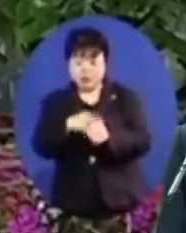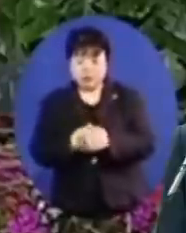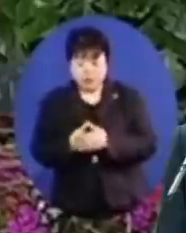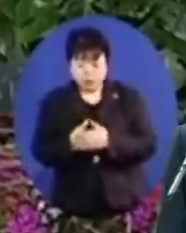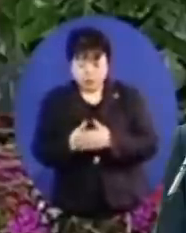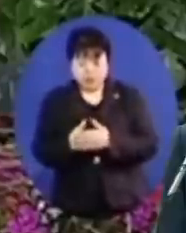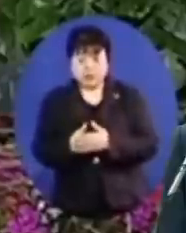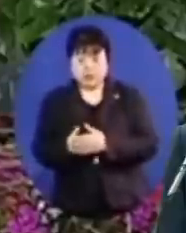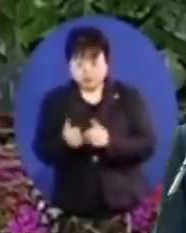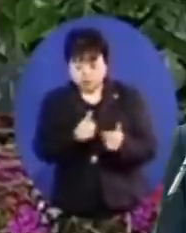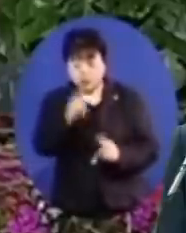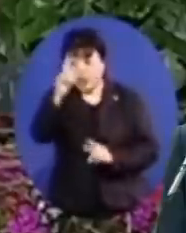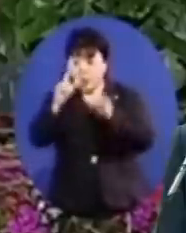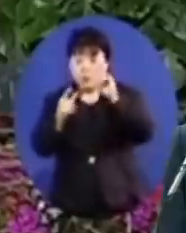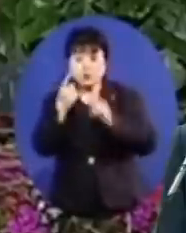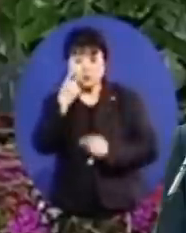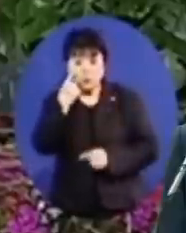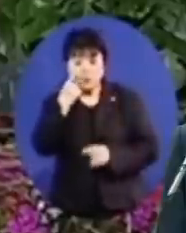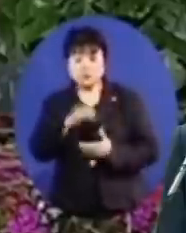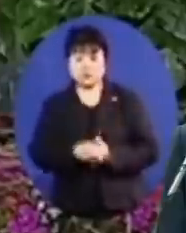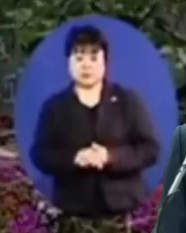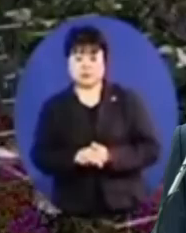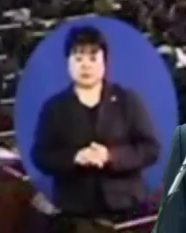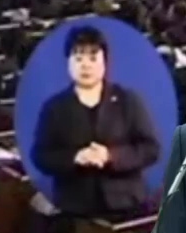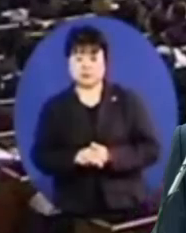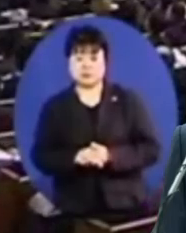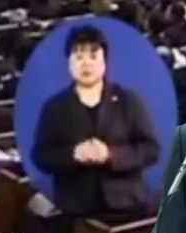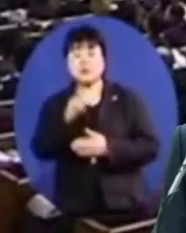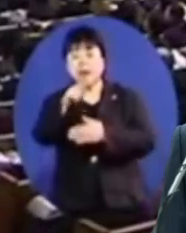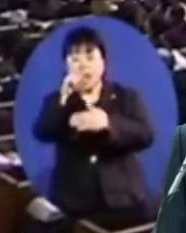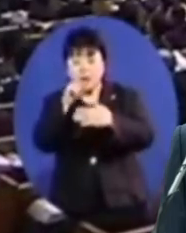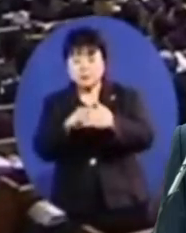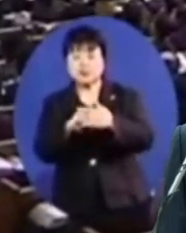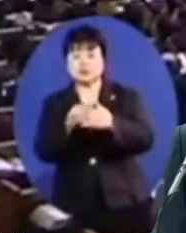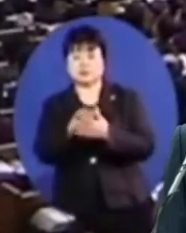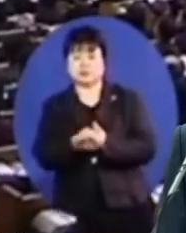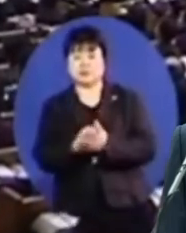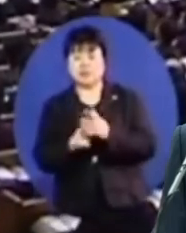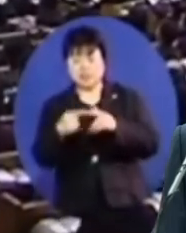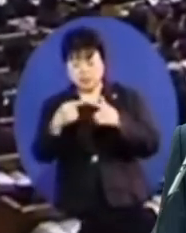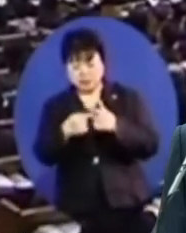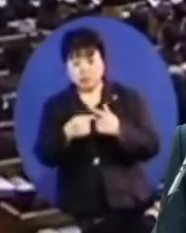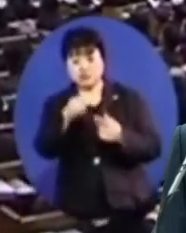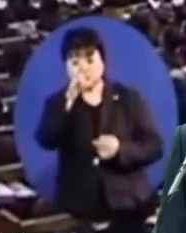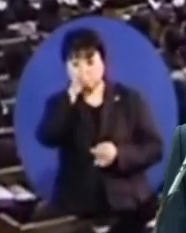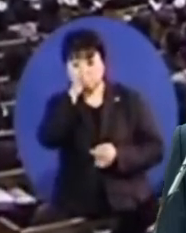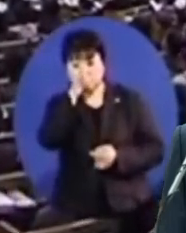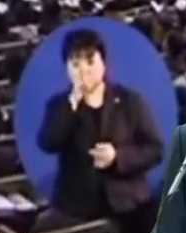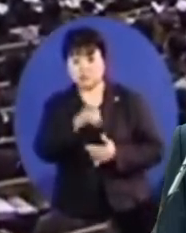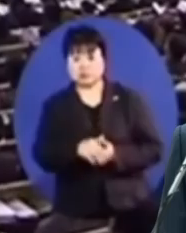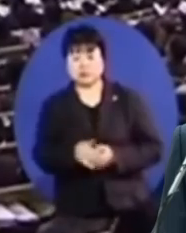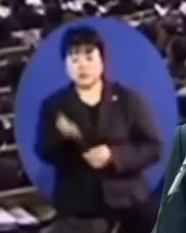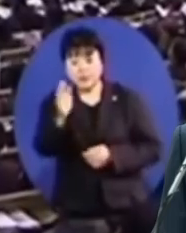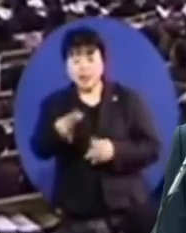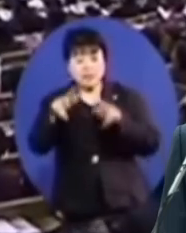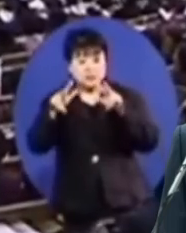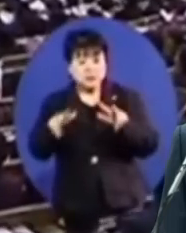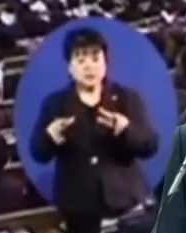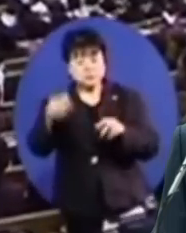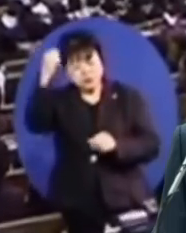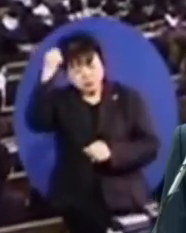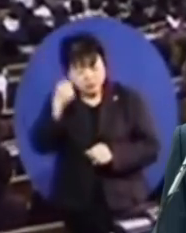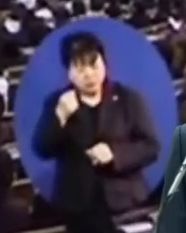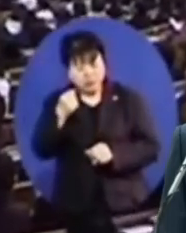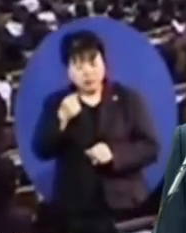떨다가 죽어가는 모습을 자주 보면서 그분들의 심정을 이해할 수 있었어. 그런데 지금도 기억에